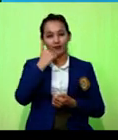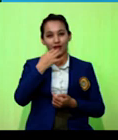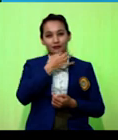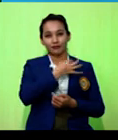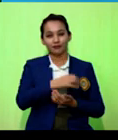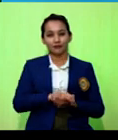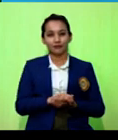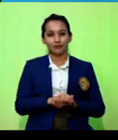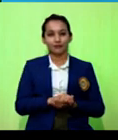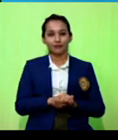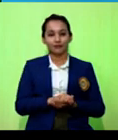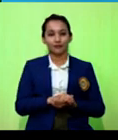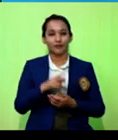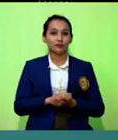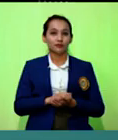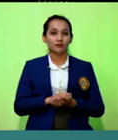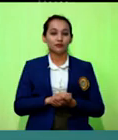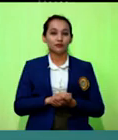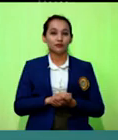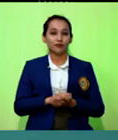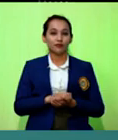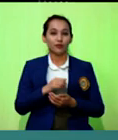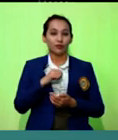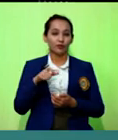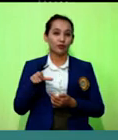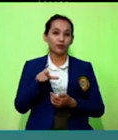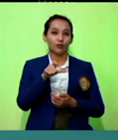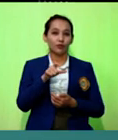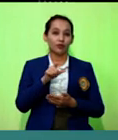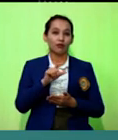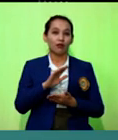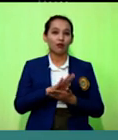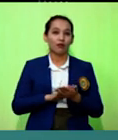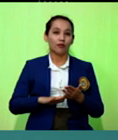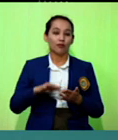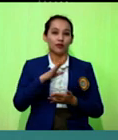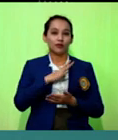Rahmat, deb Bilmasvoy o'z yo'lida davom etdi.